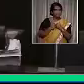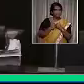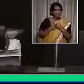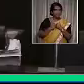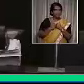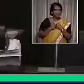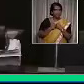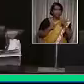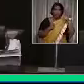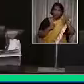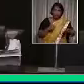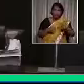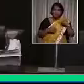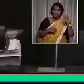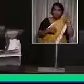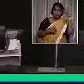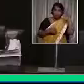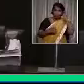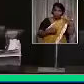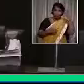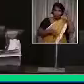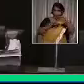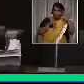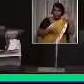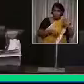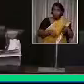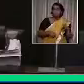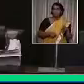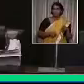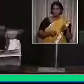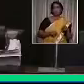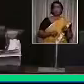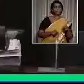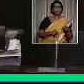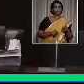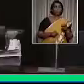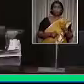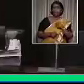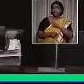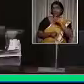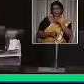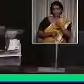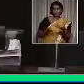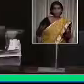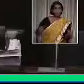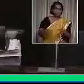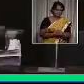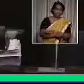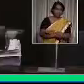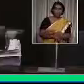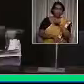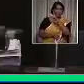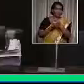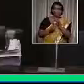எல்லா முஸ்லீம் தலைவர்கள், அதே போல் ஏனைய சிங்கள தலைவர்கள் கூட, ஆளுங்கட்சியில் இருக்கின்ற ஒரு சில சிங்கள அரசியல்வாதிகள் கூட இந்த விடயத்திலே